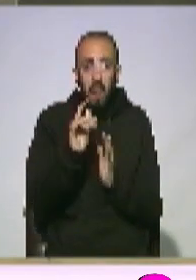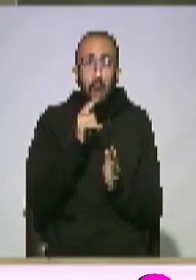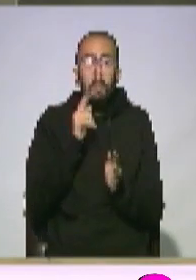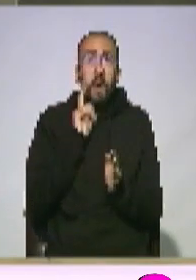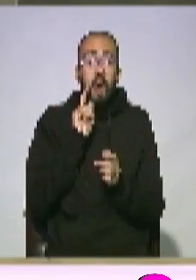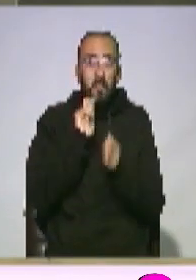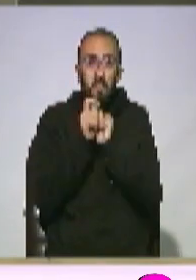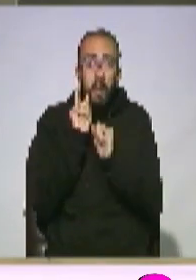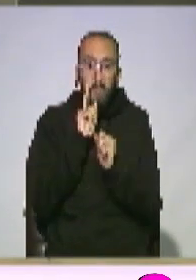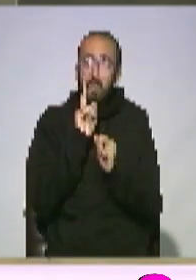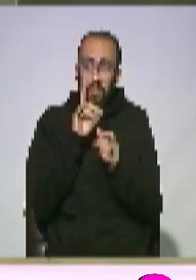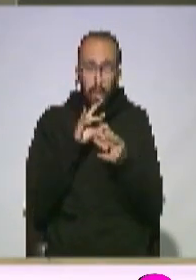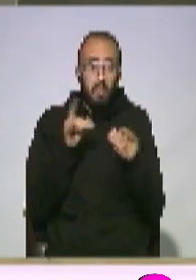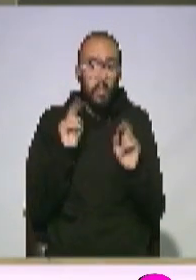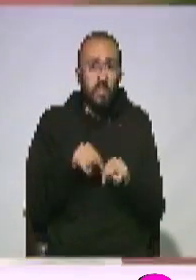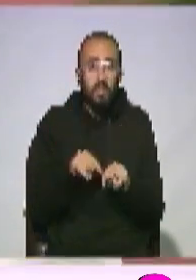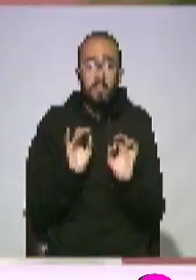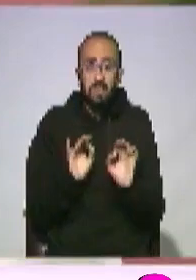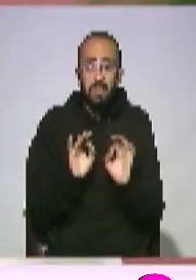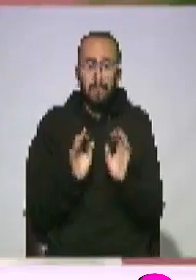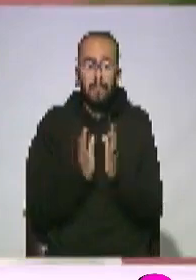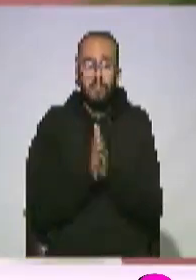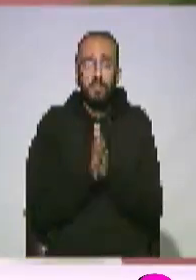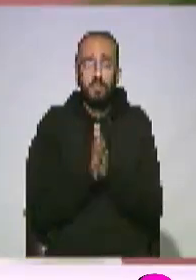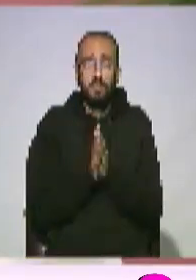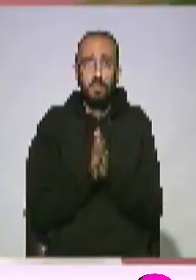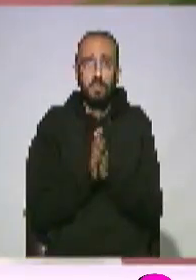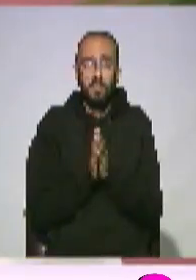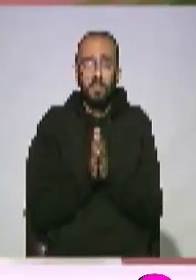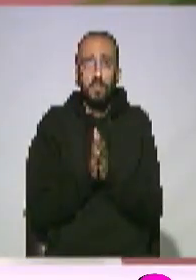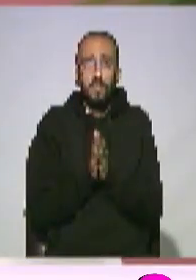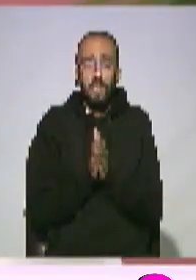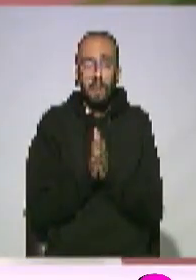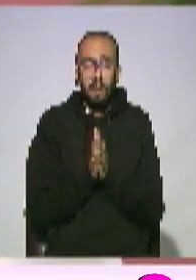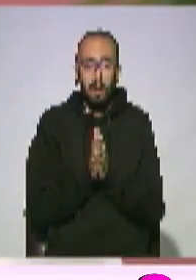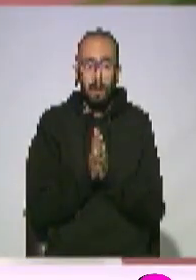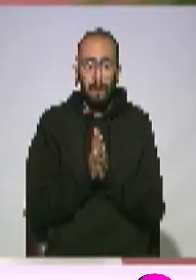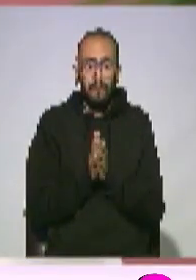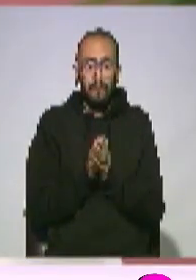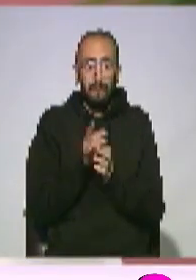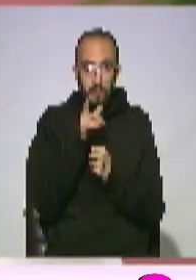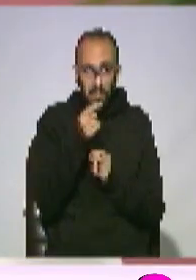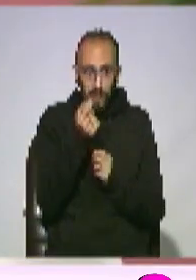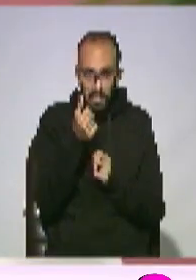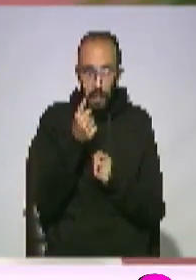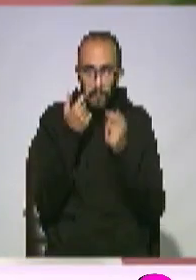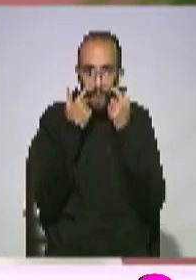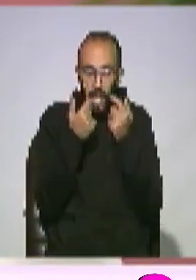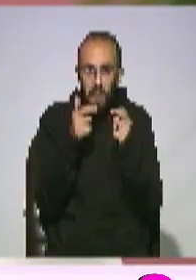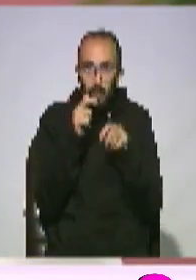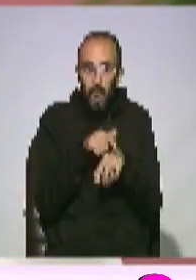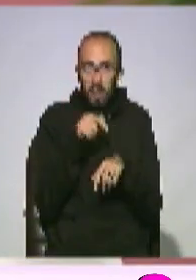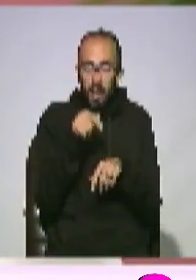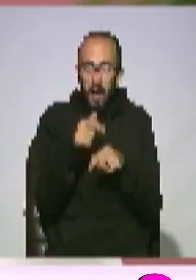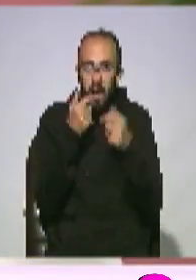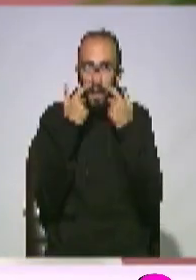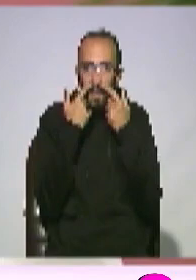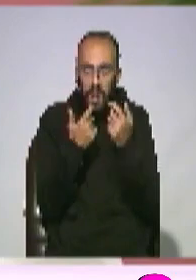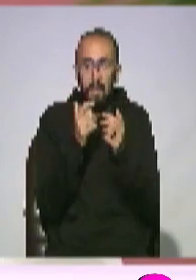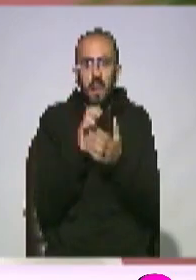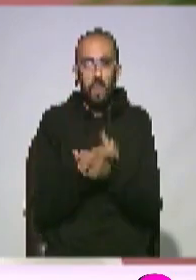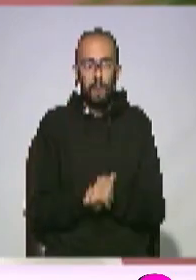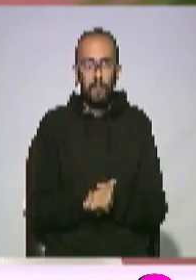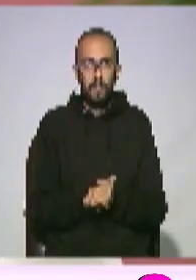غيرها. كل دي امور، ومن هنا بتكون احنا شوية بنحترس للمرحلة دي، بنهيئ ليها.